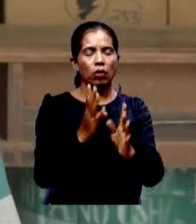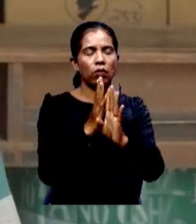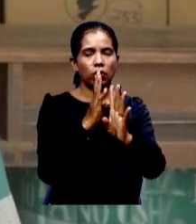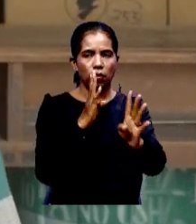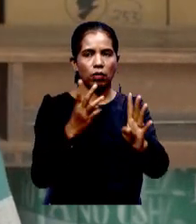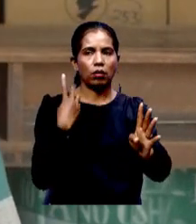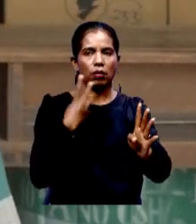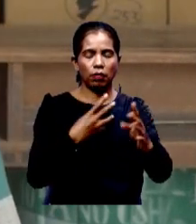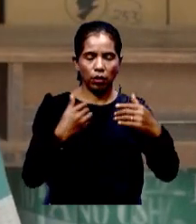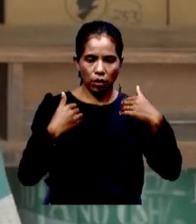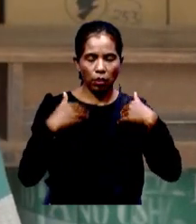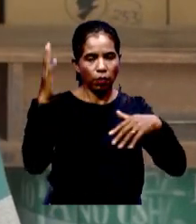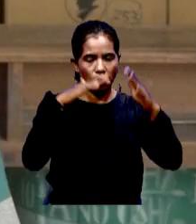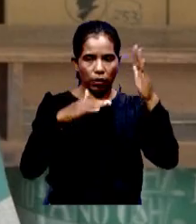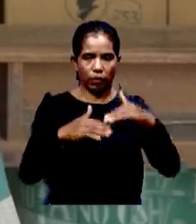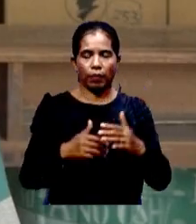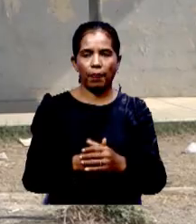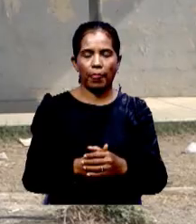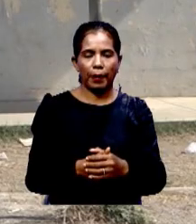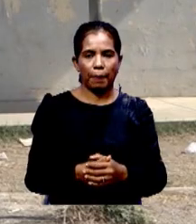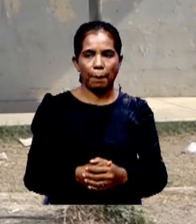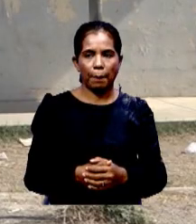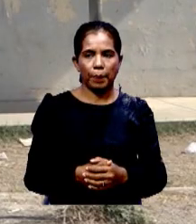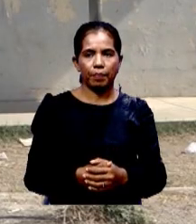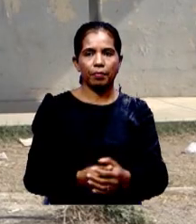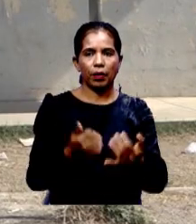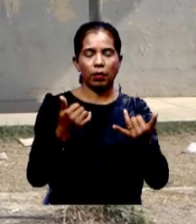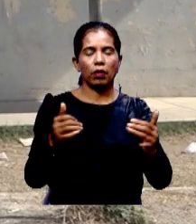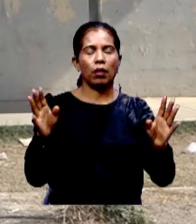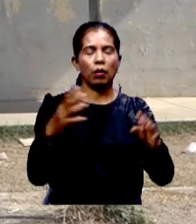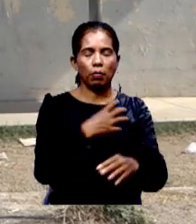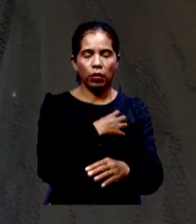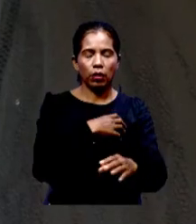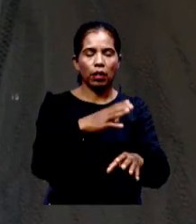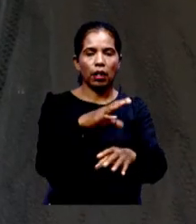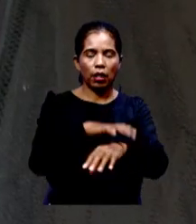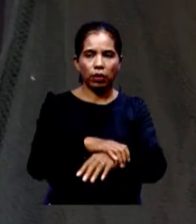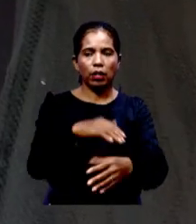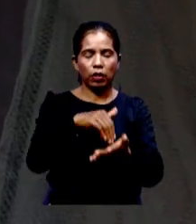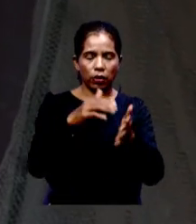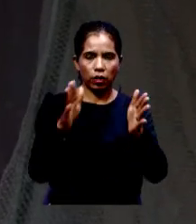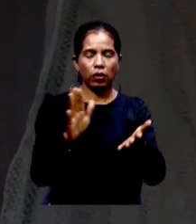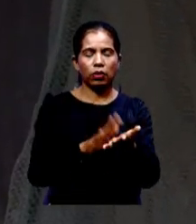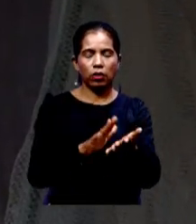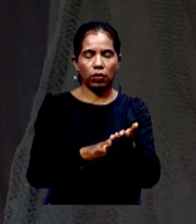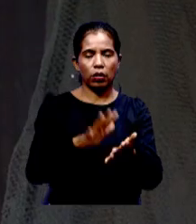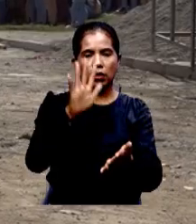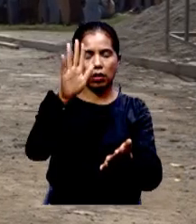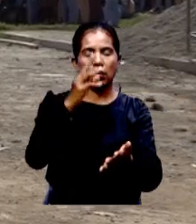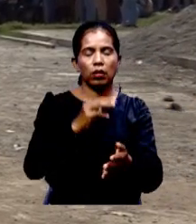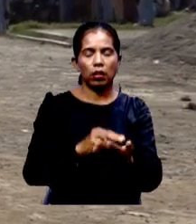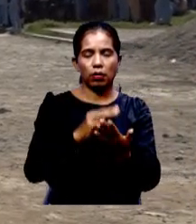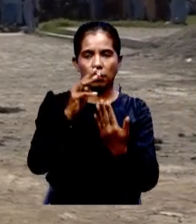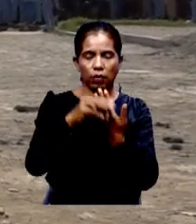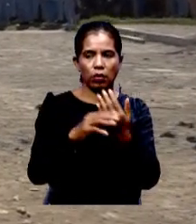banghira akontesi mintune akontesi. Dadang ne polisi kaptura ona estudante balu husi sekolah 5 de Maio no